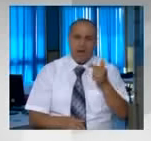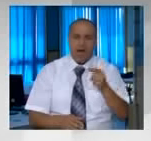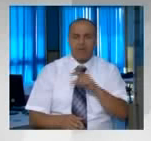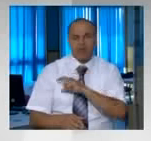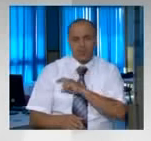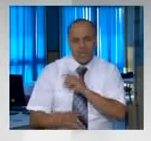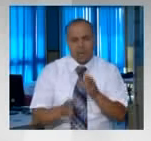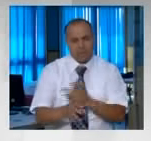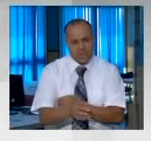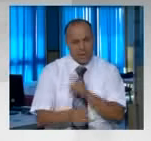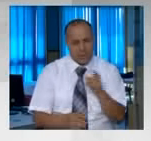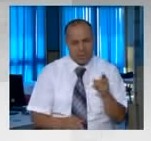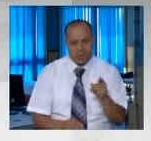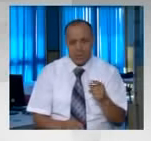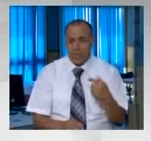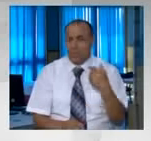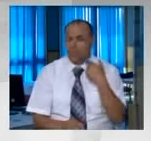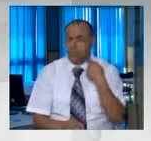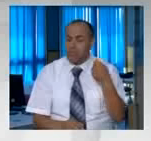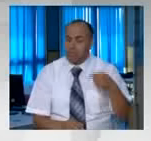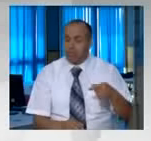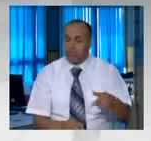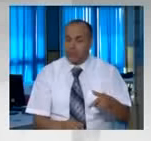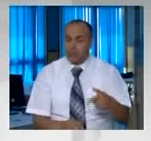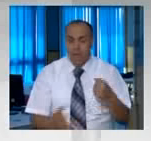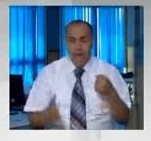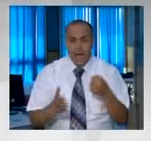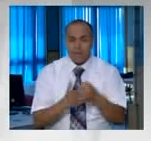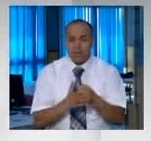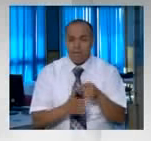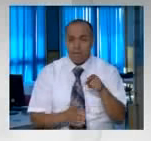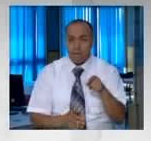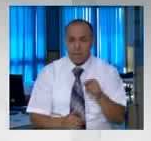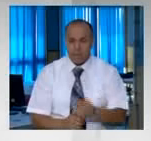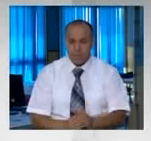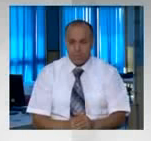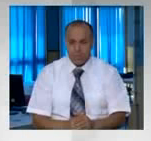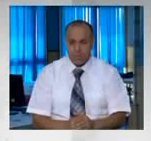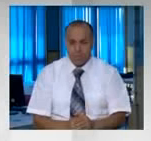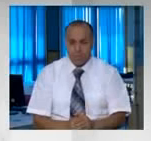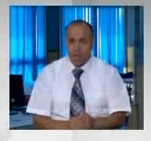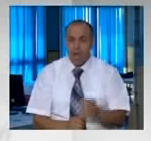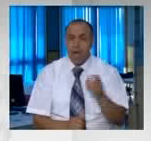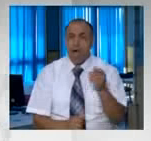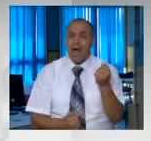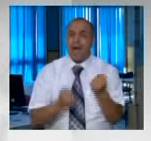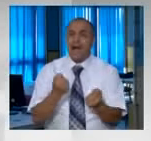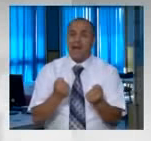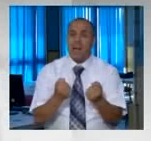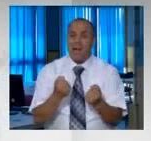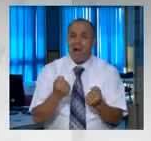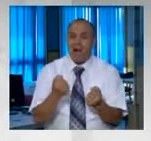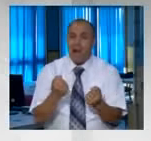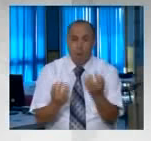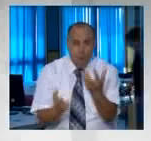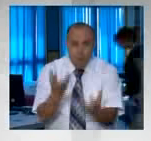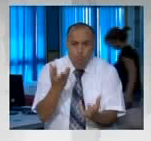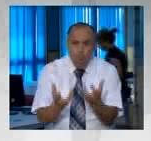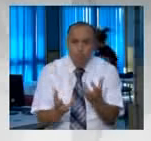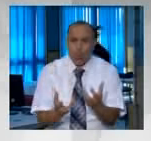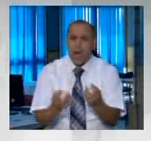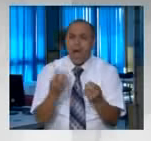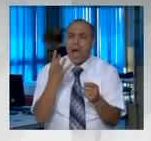بسوسة. في الخسائر المادية في الحادث ثم اشتعال 14 سيارة مدنية، ثم اشتعلوا كلهم اشتعال